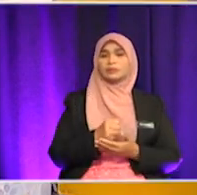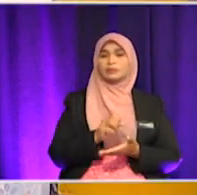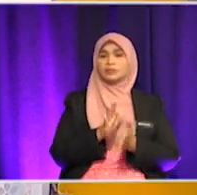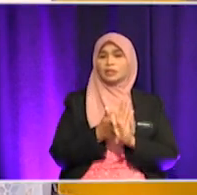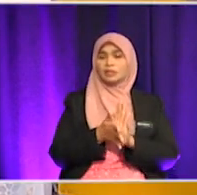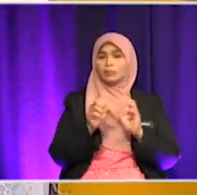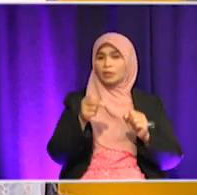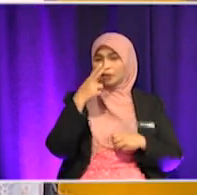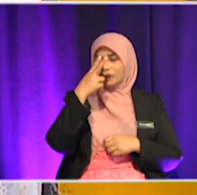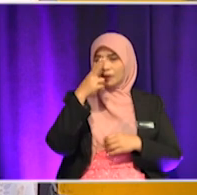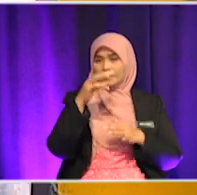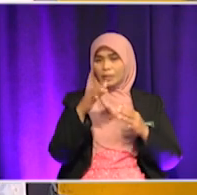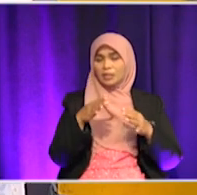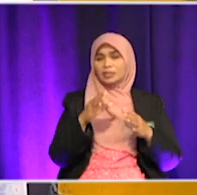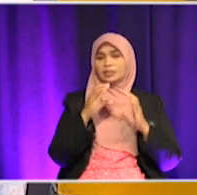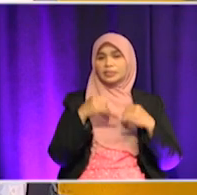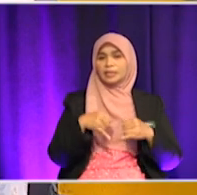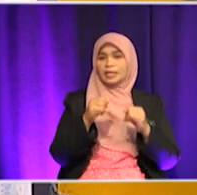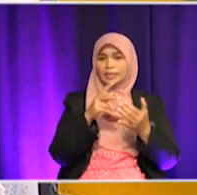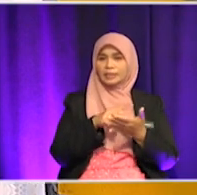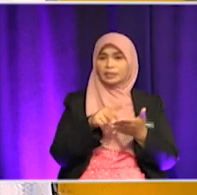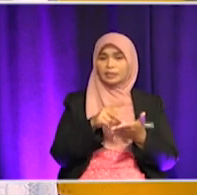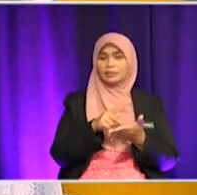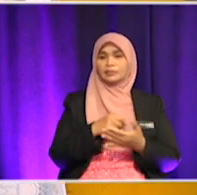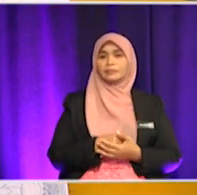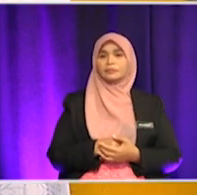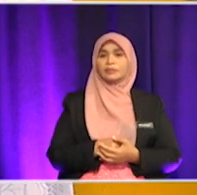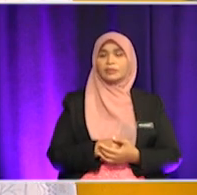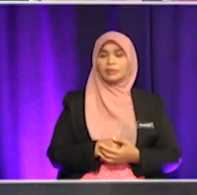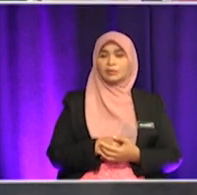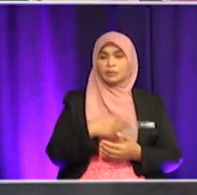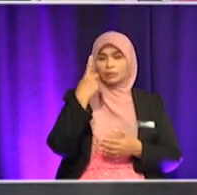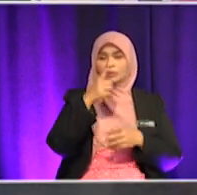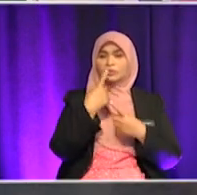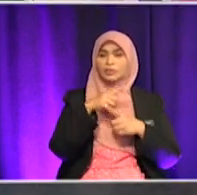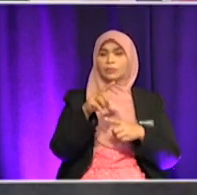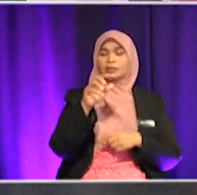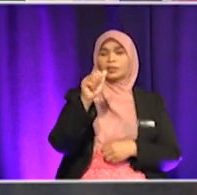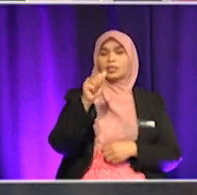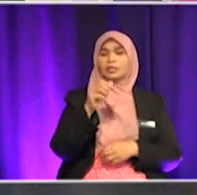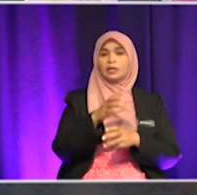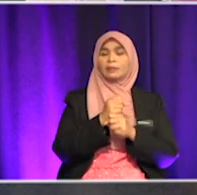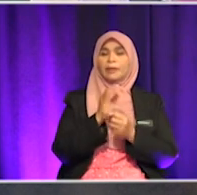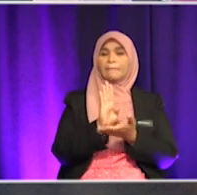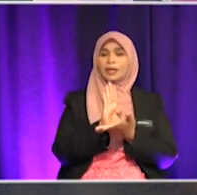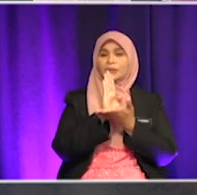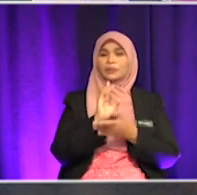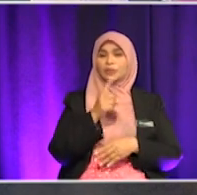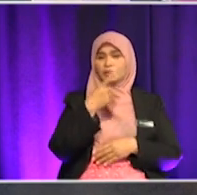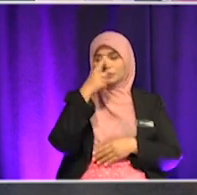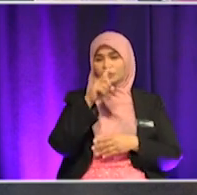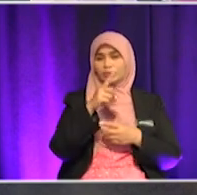jalan kira untuk mencari nilai yang tidak diketahui. Baik. Maknanya jawapan A itu akan membantu kita untuk jawab pula soalan